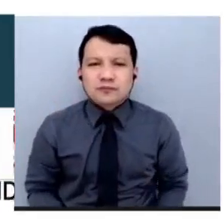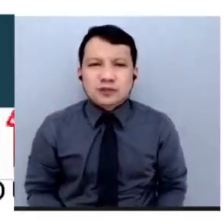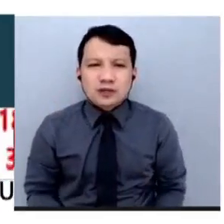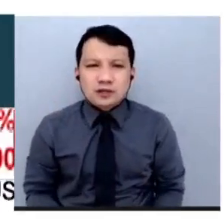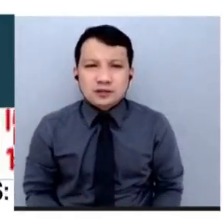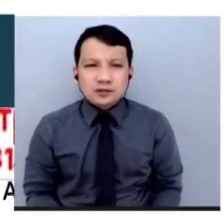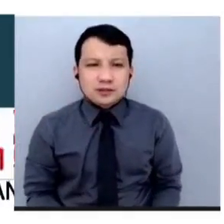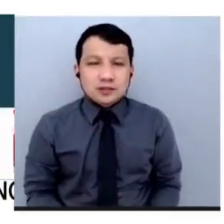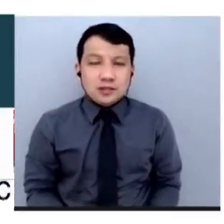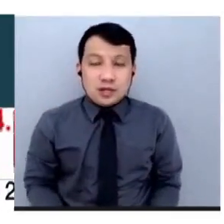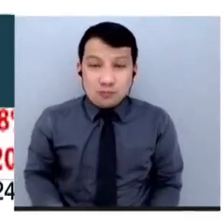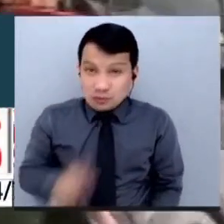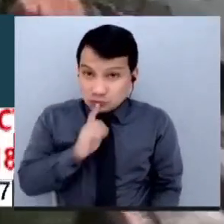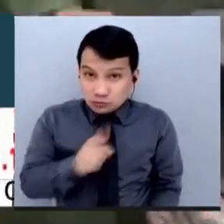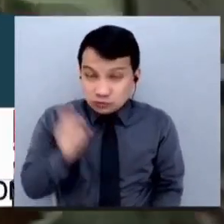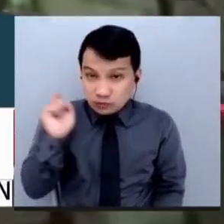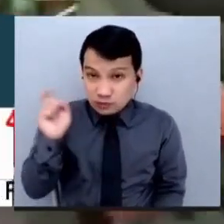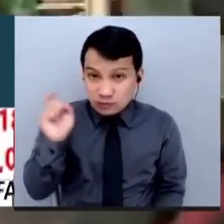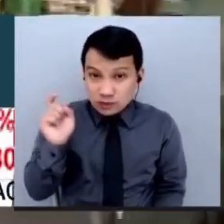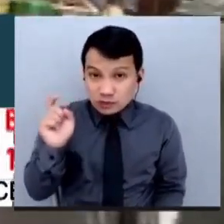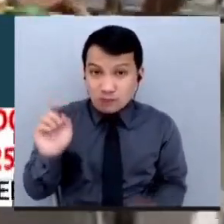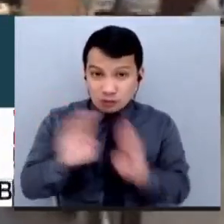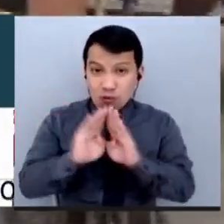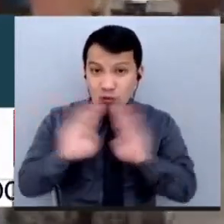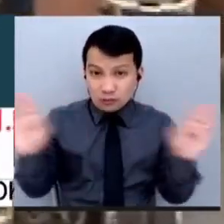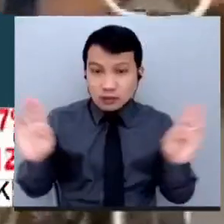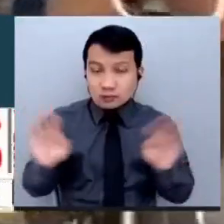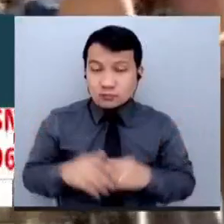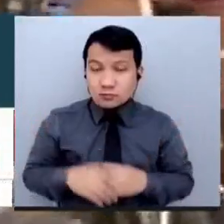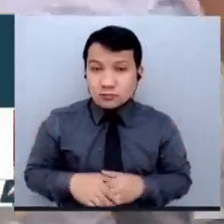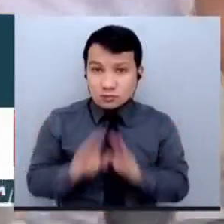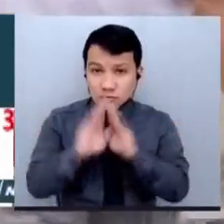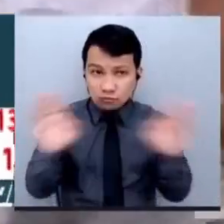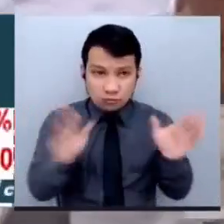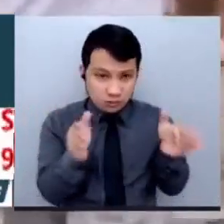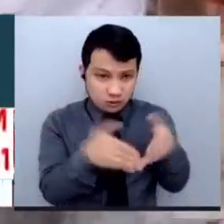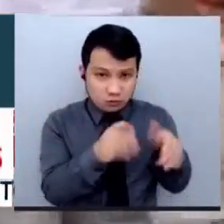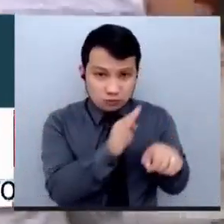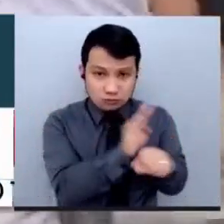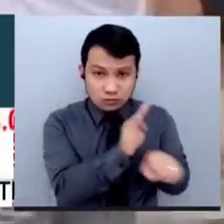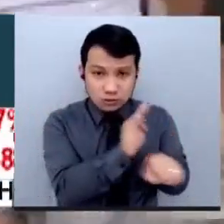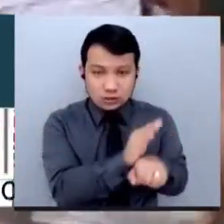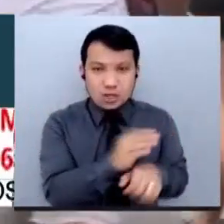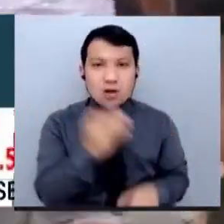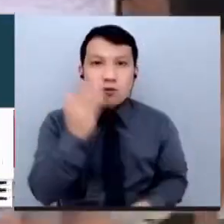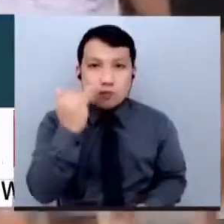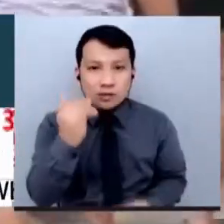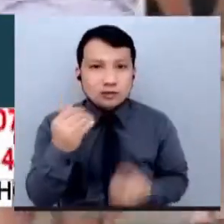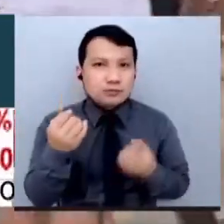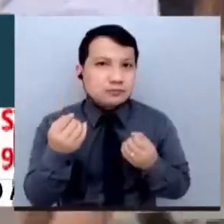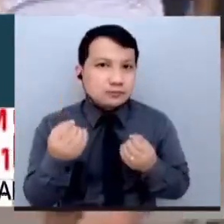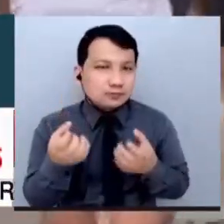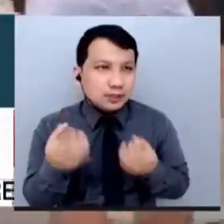The fastest way is magbukas yung mga maliliit na negosyo. Kasi madami dito